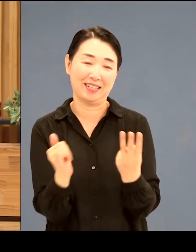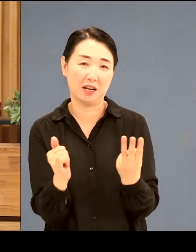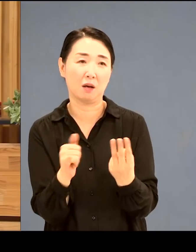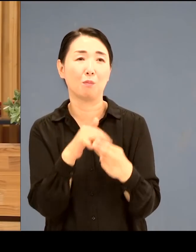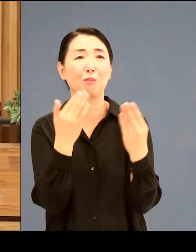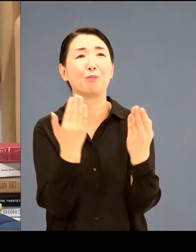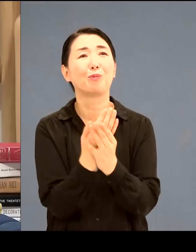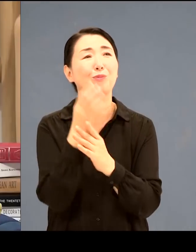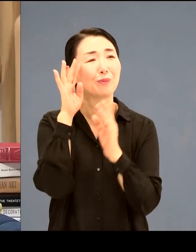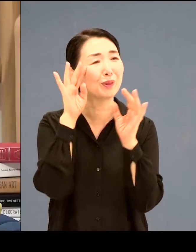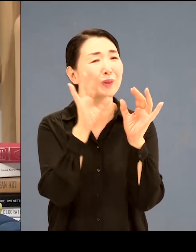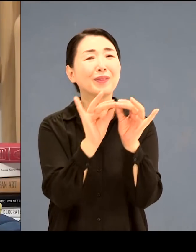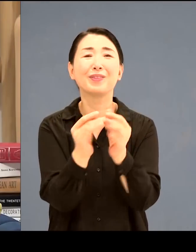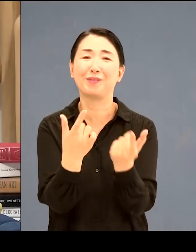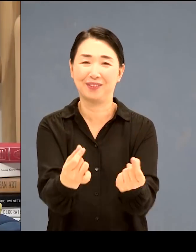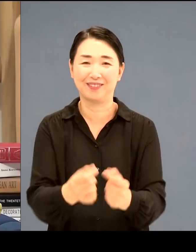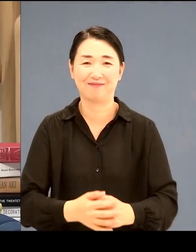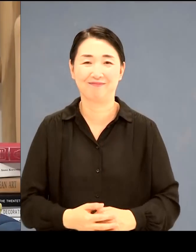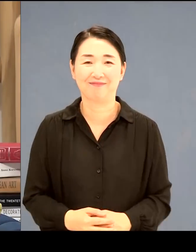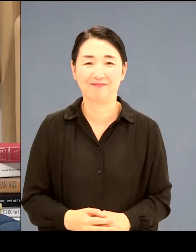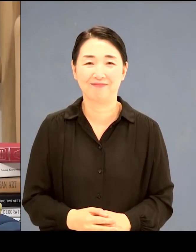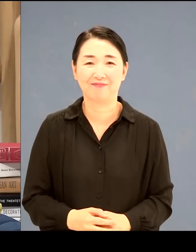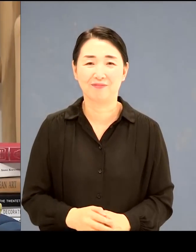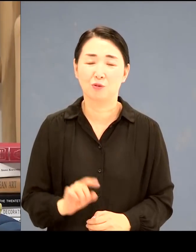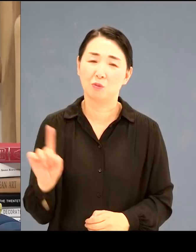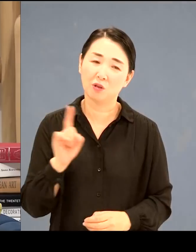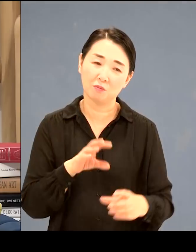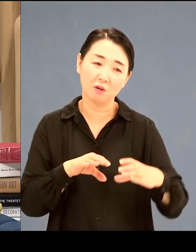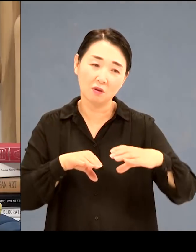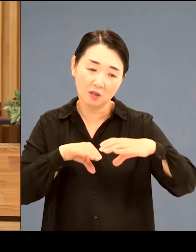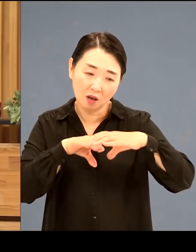다 똑같거든요. 그럼요. 네. 우리가 무언가 터널을